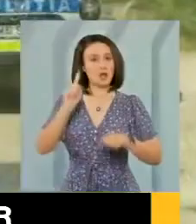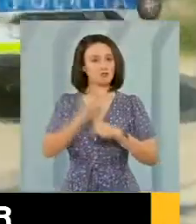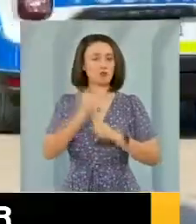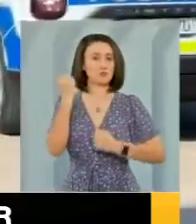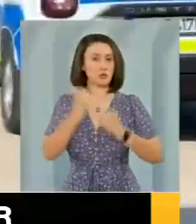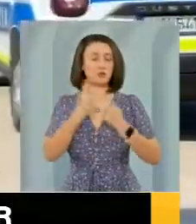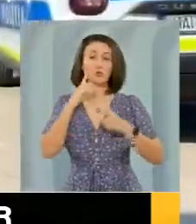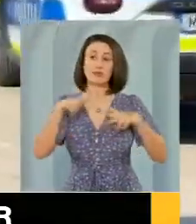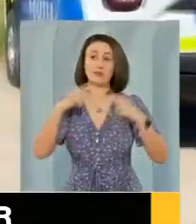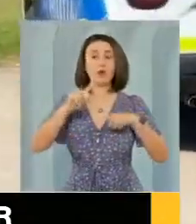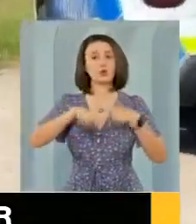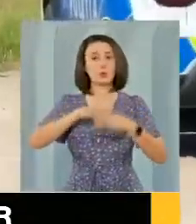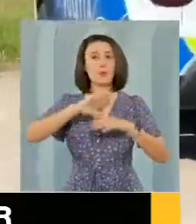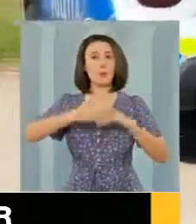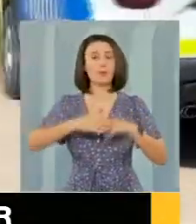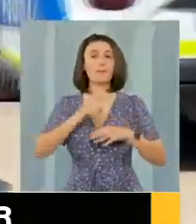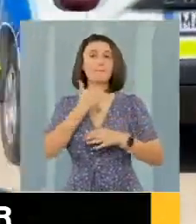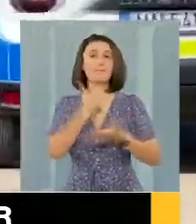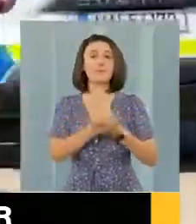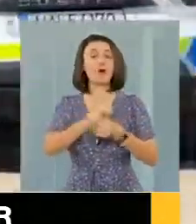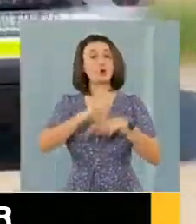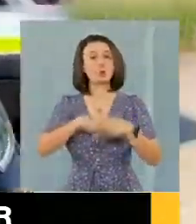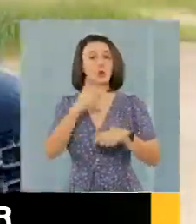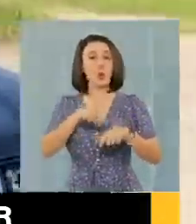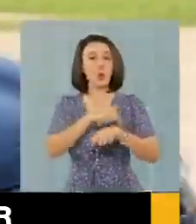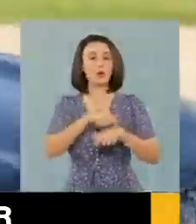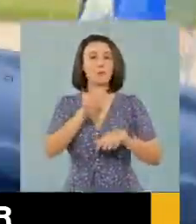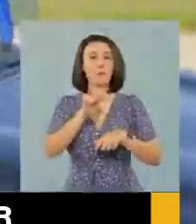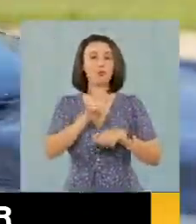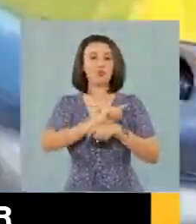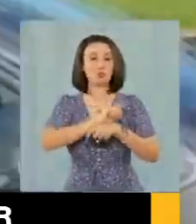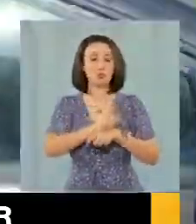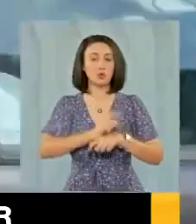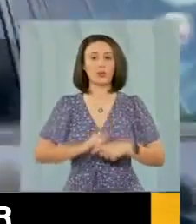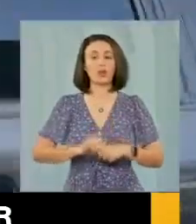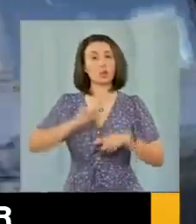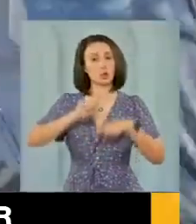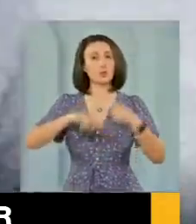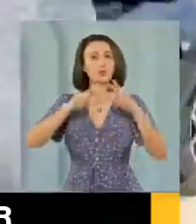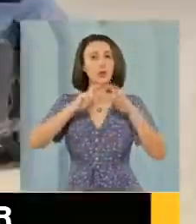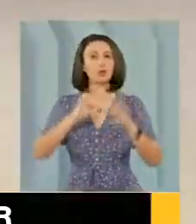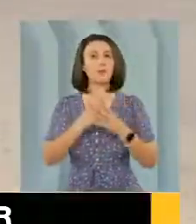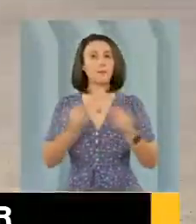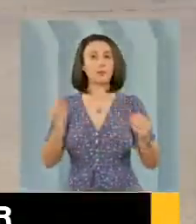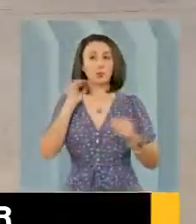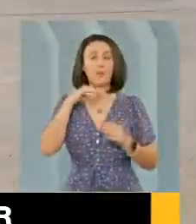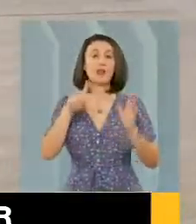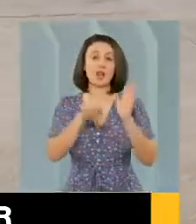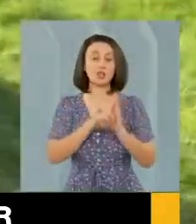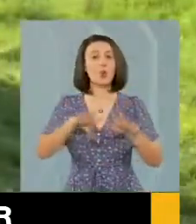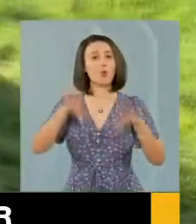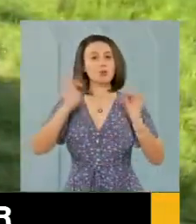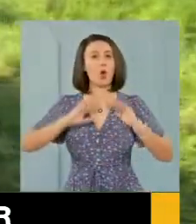a fost filmat apoi lângă Primăria din Borod după două ore și 40 de minute după căutări intensă oamenii legii au găsit